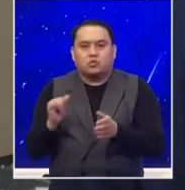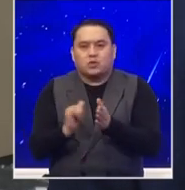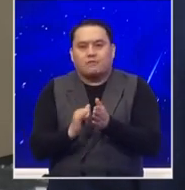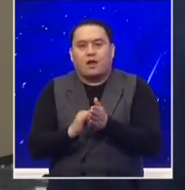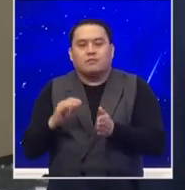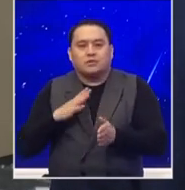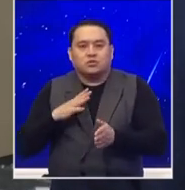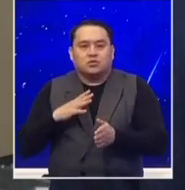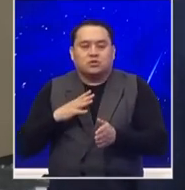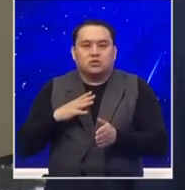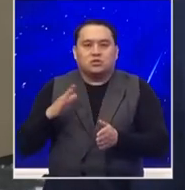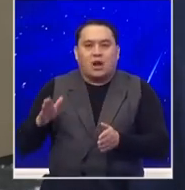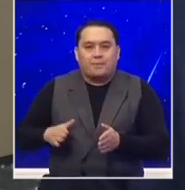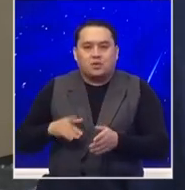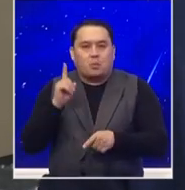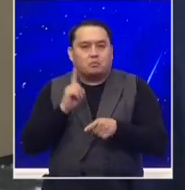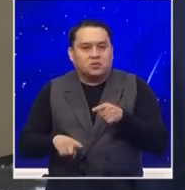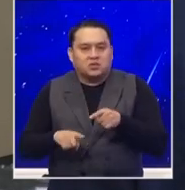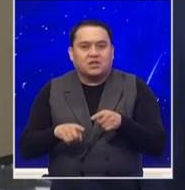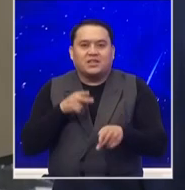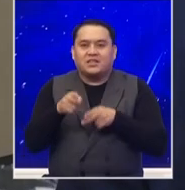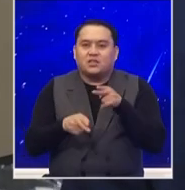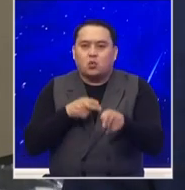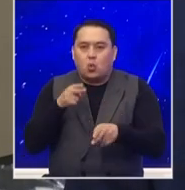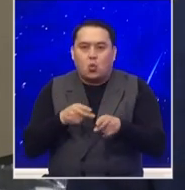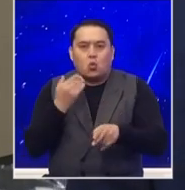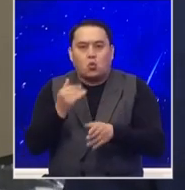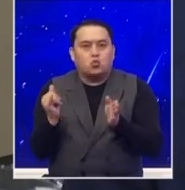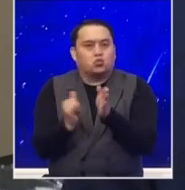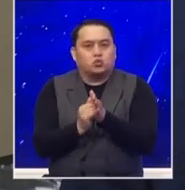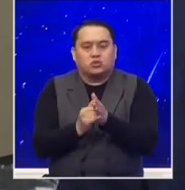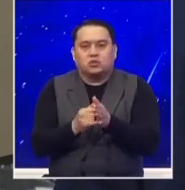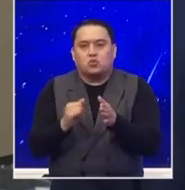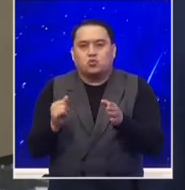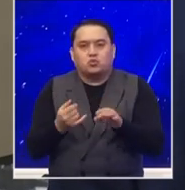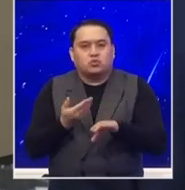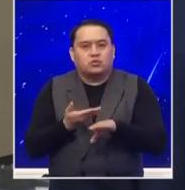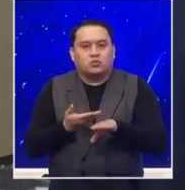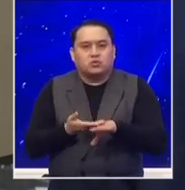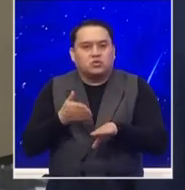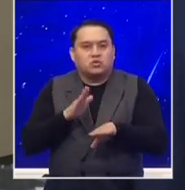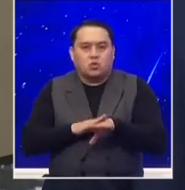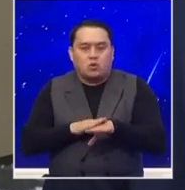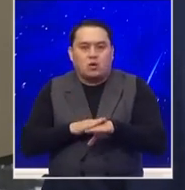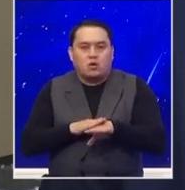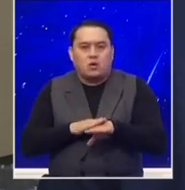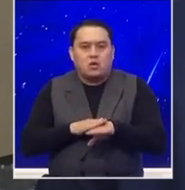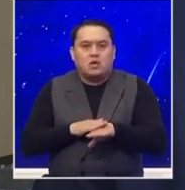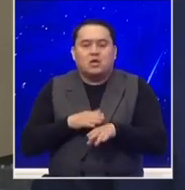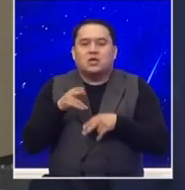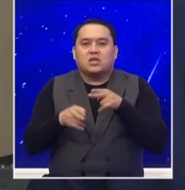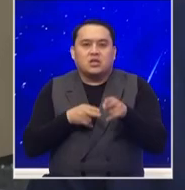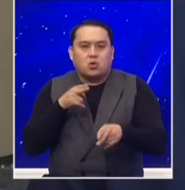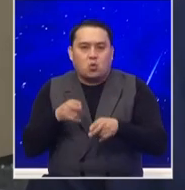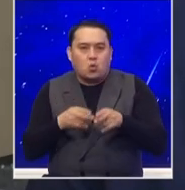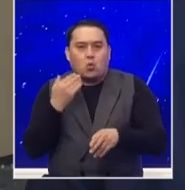Олар жамбас бетіне жақсы бейімделеді әрине. Хирургиялық тұрғыдан оны орнату сырқат үшін бейімделіп кету қиынға соғады. Әрине, хирургиялық